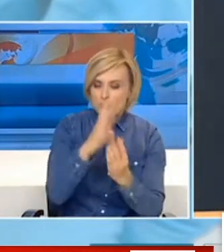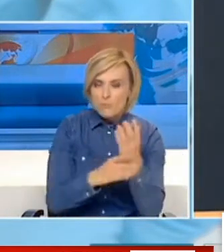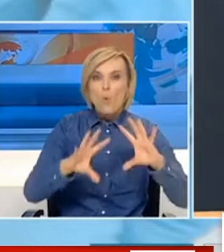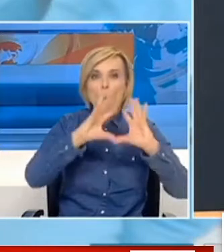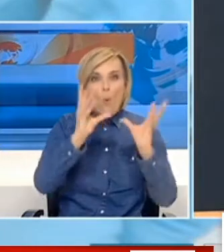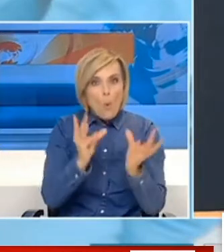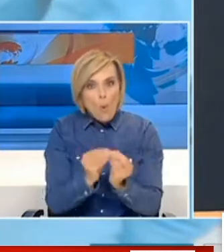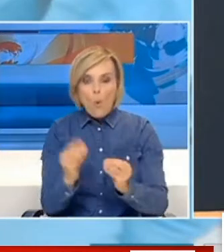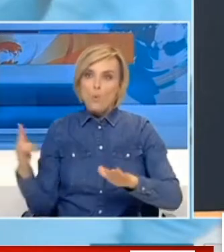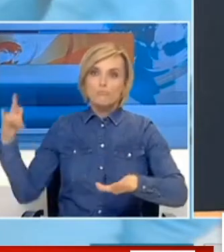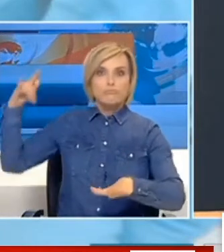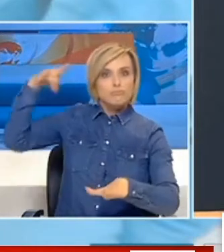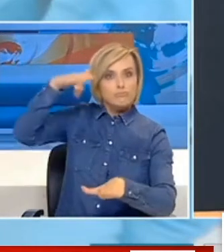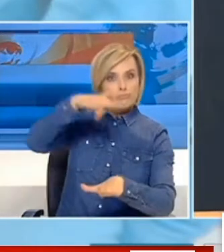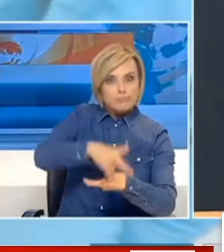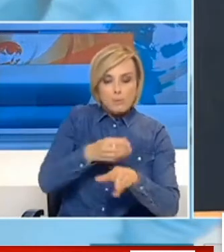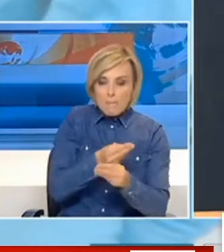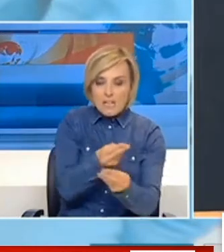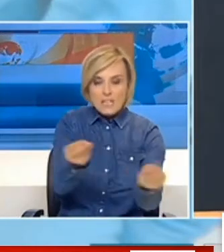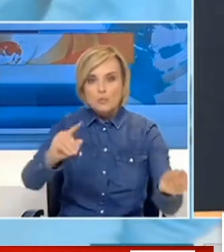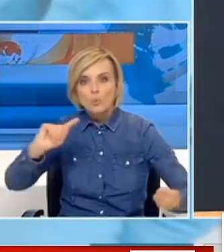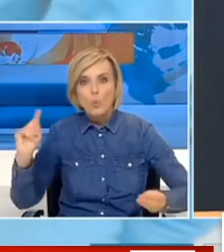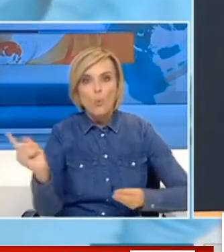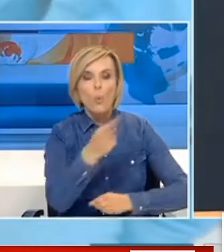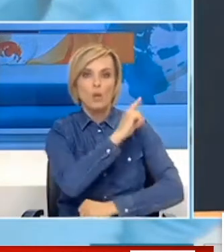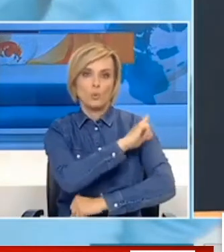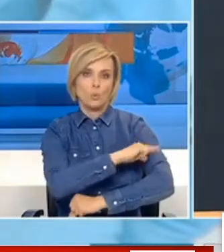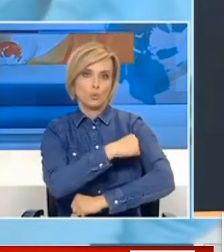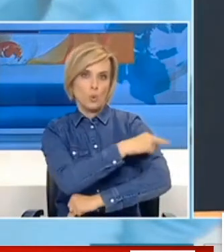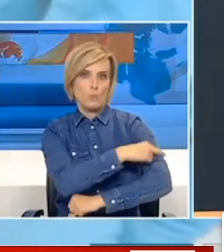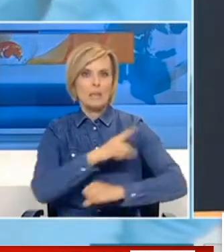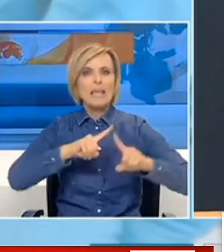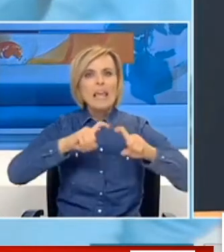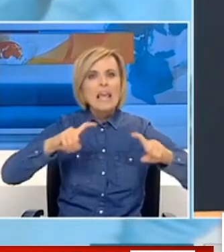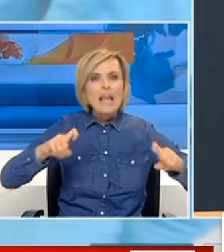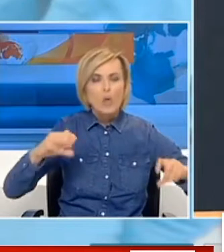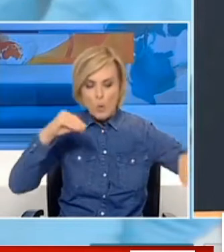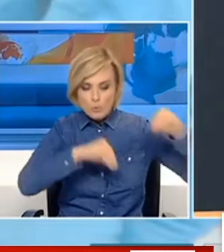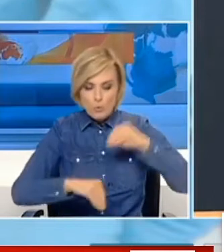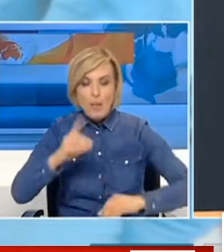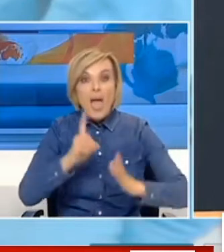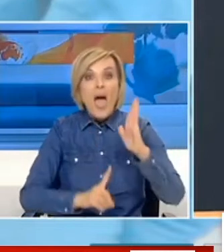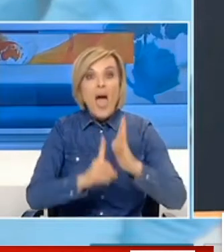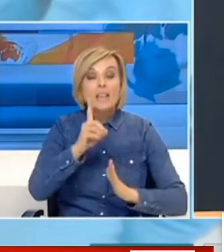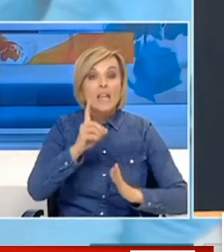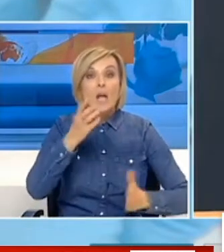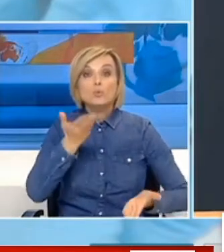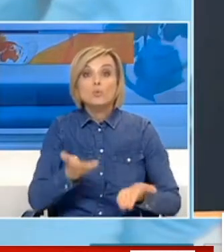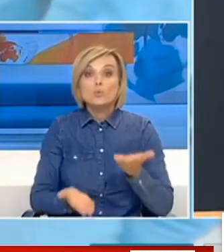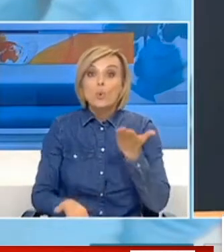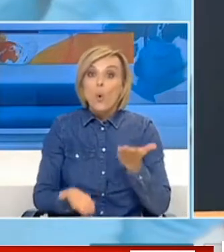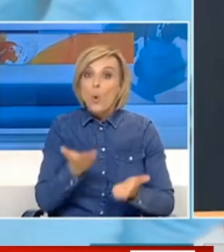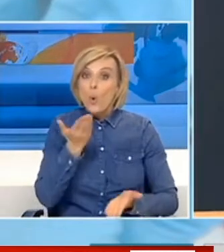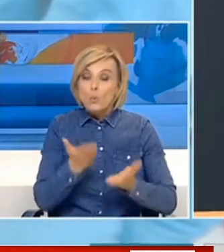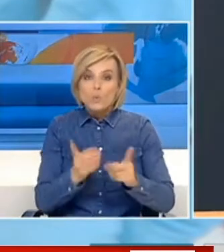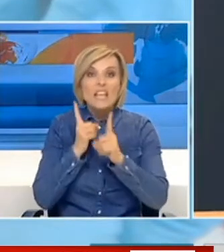των αναγκών στη μάχη κατά του COVID-19. Πρόκειται για ιατρικό υλικό 11 τόνων που έφτασε στη χώρα μας με